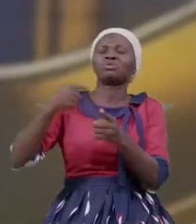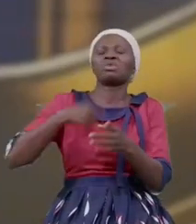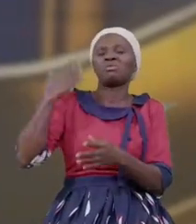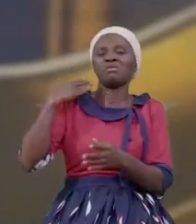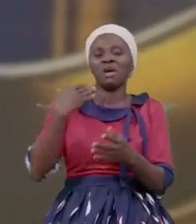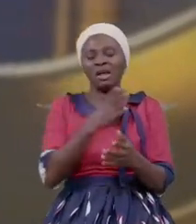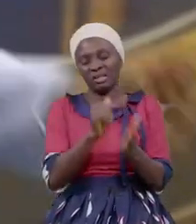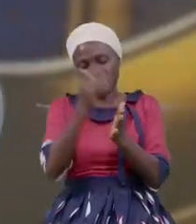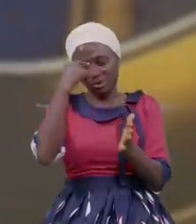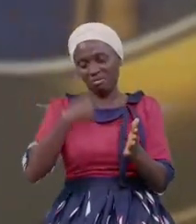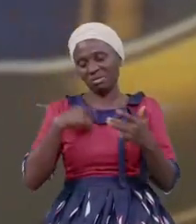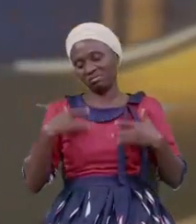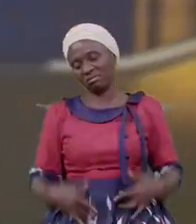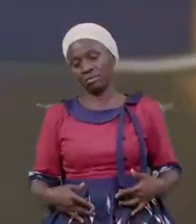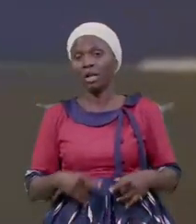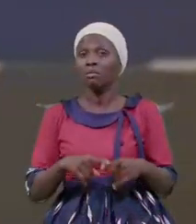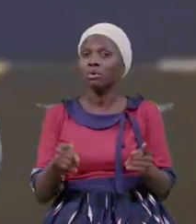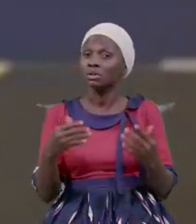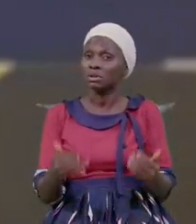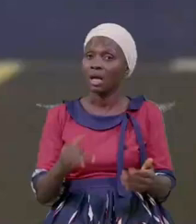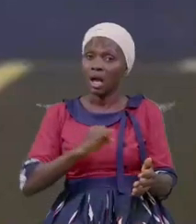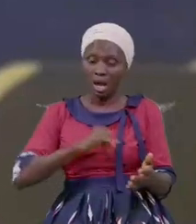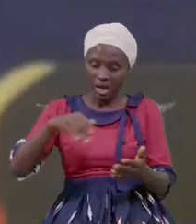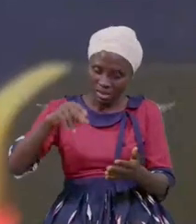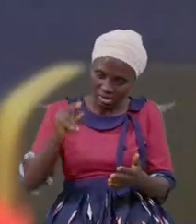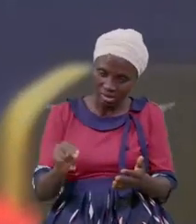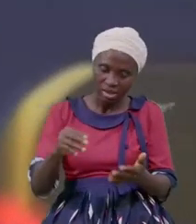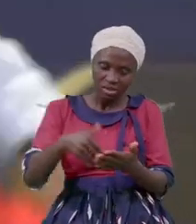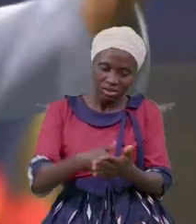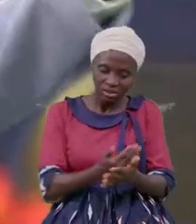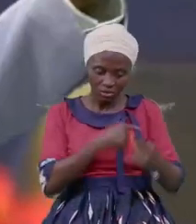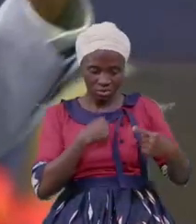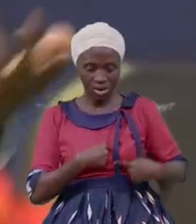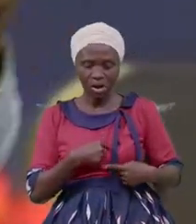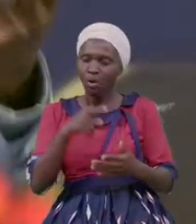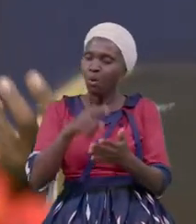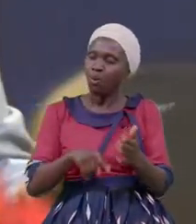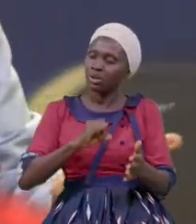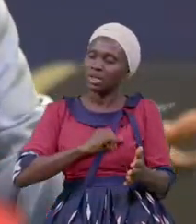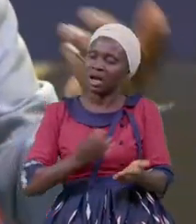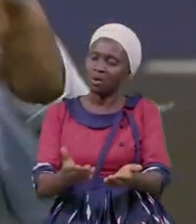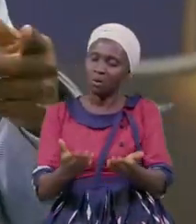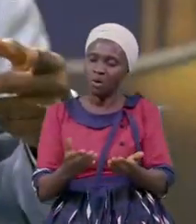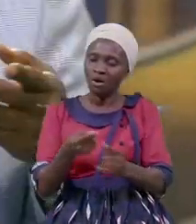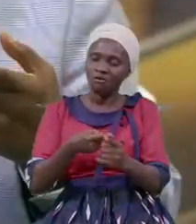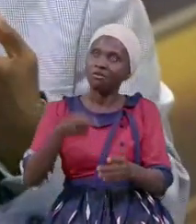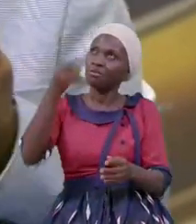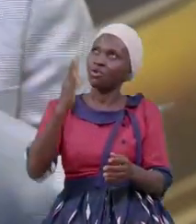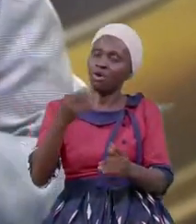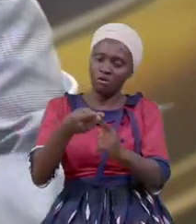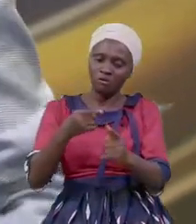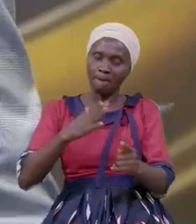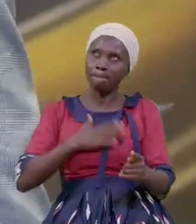j'ai besoin d' nouveau et il dit ce que je veux de Dieu ce que je veux de